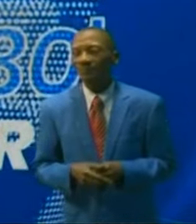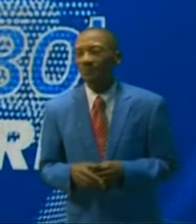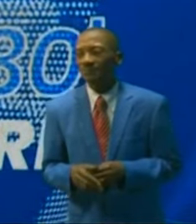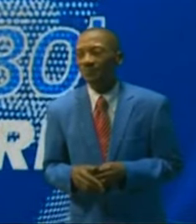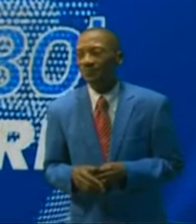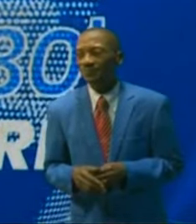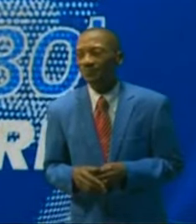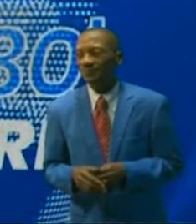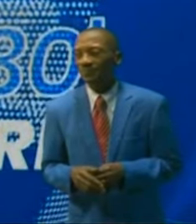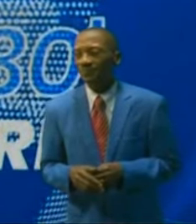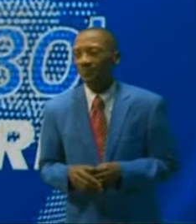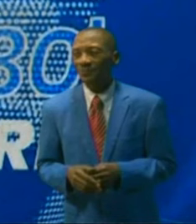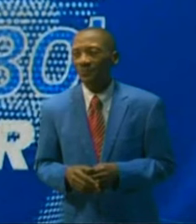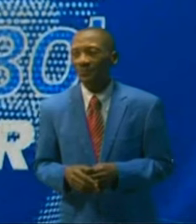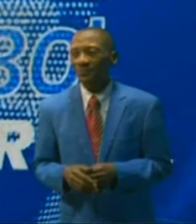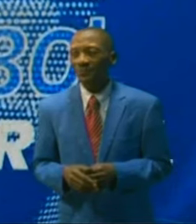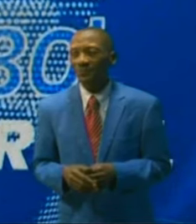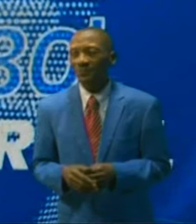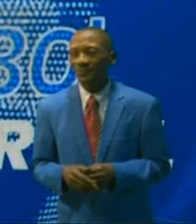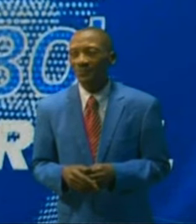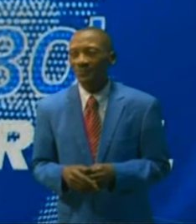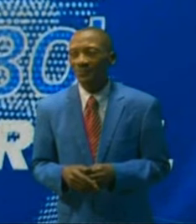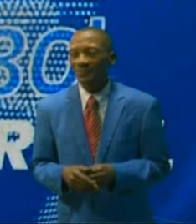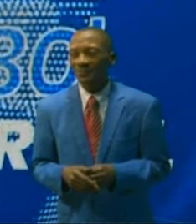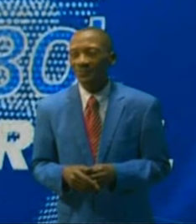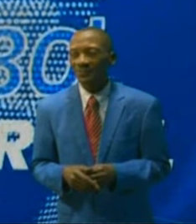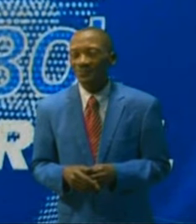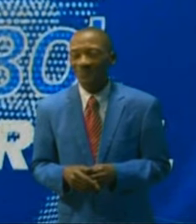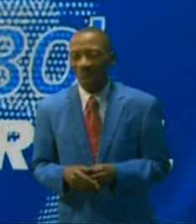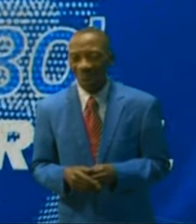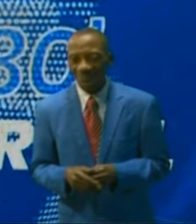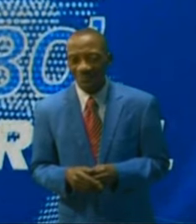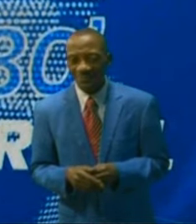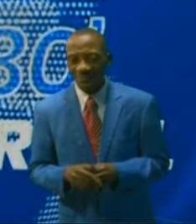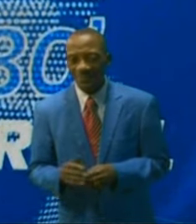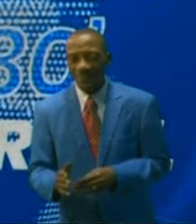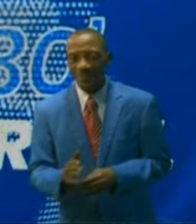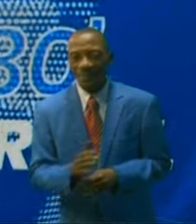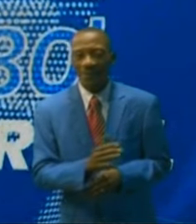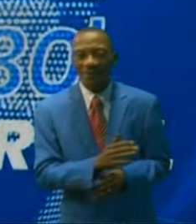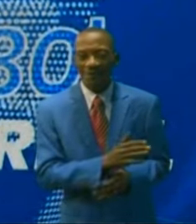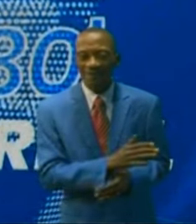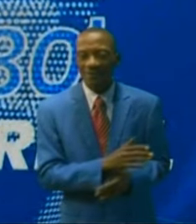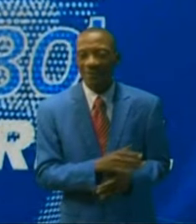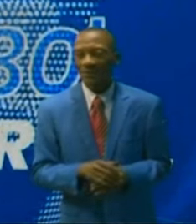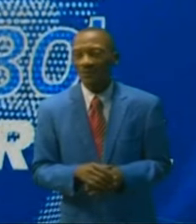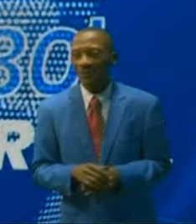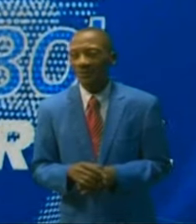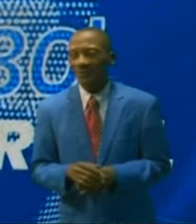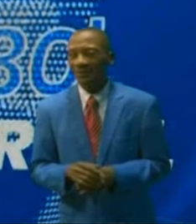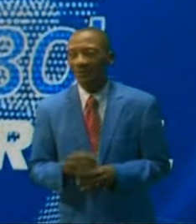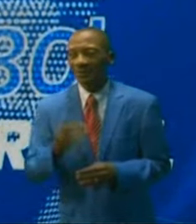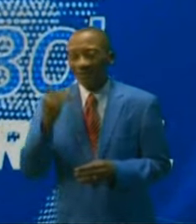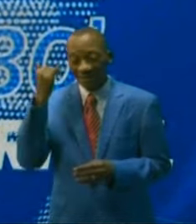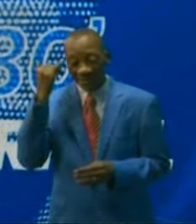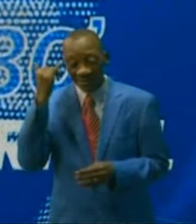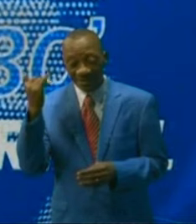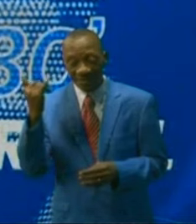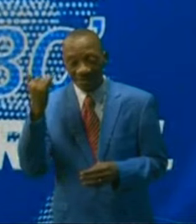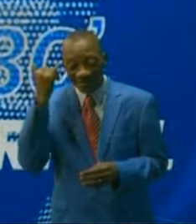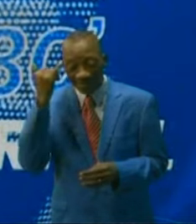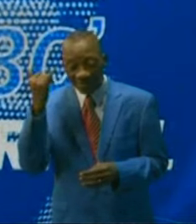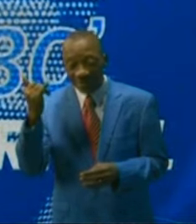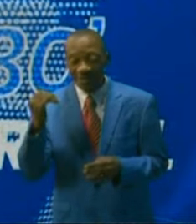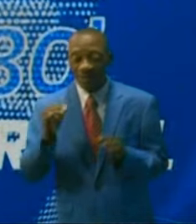Pour un marathon complet organisé dans la ville de Likassi, cette deuxième édition a vécu sous l'initiative de l'humoriste Fiston